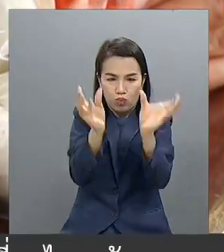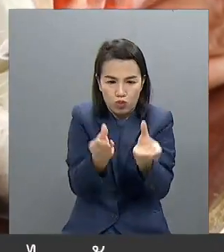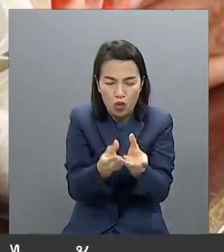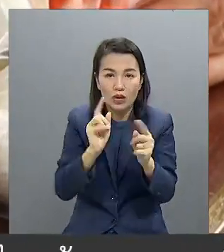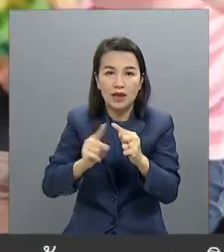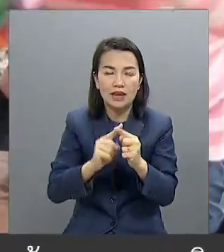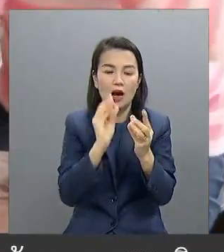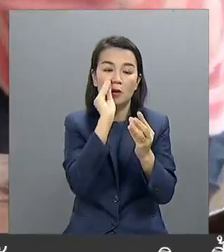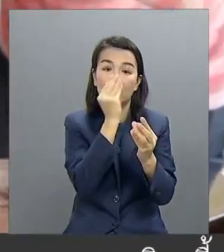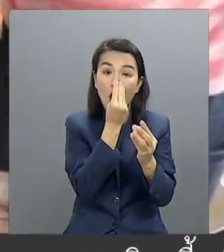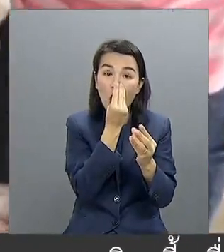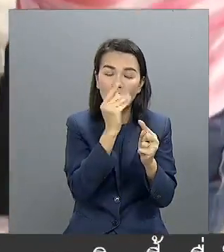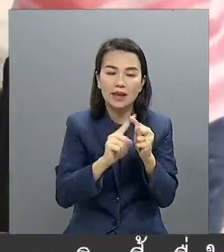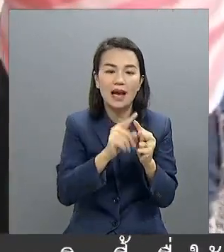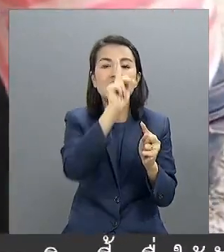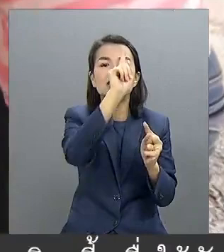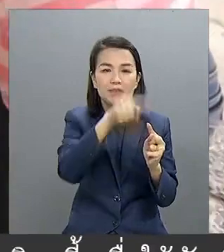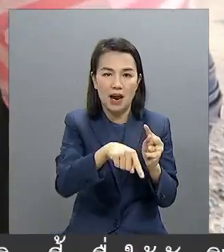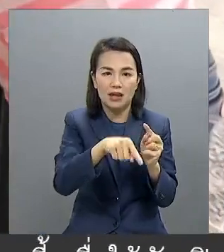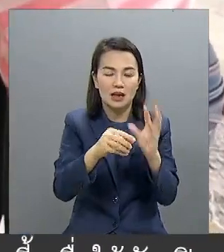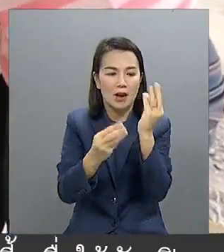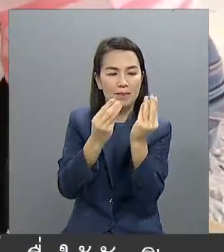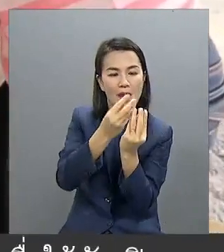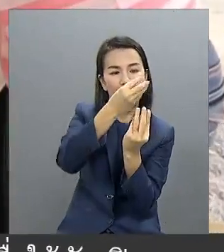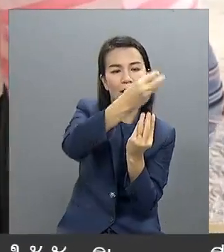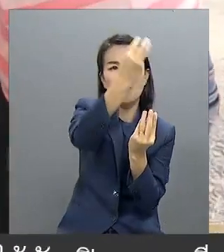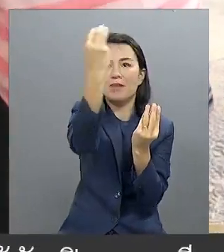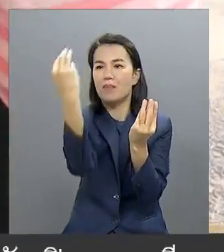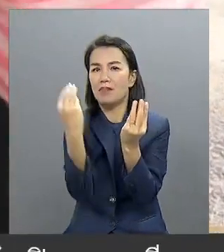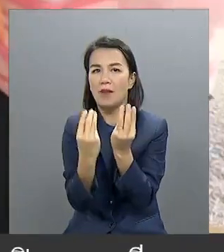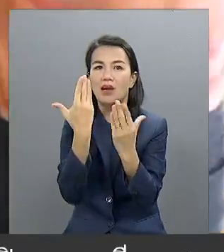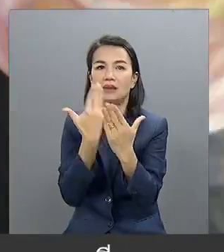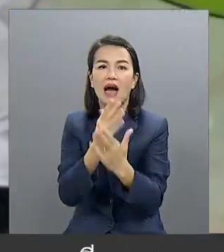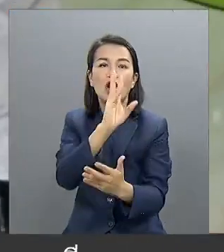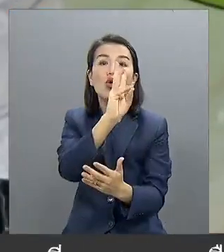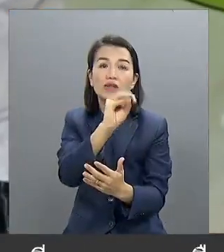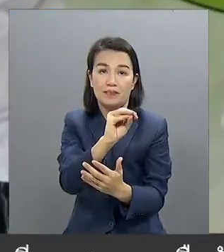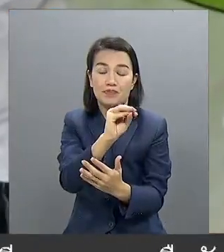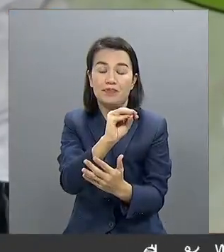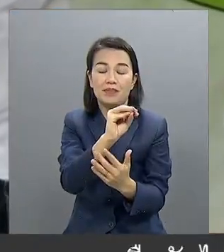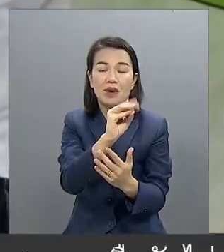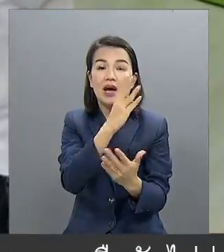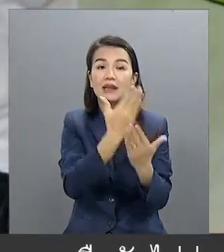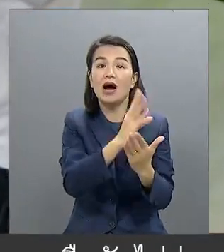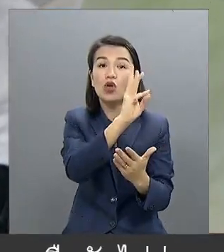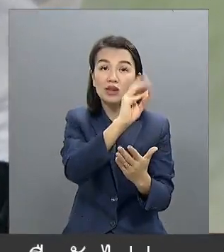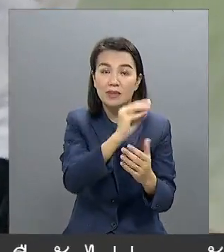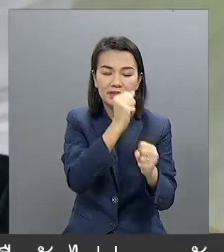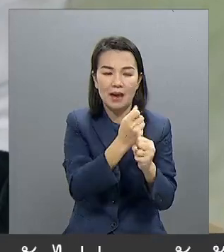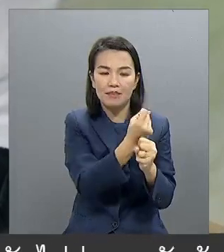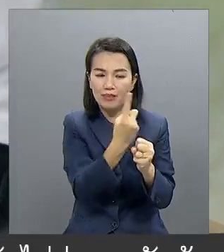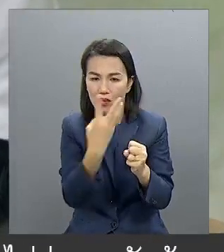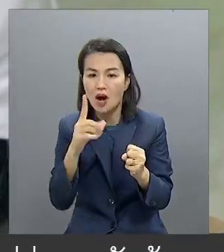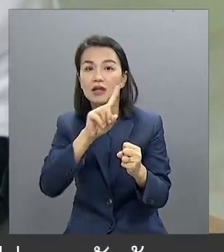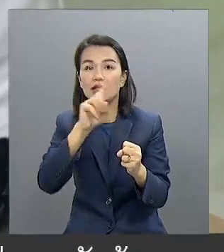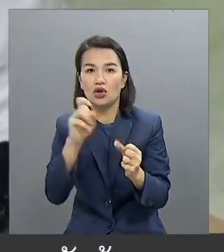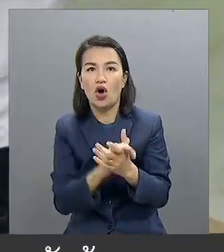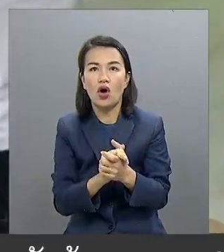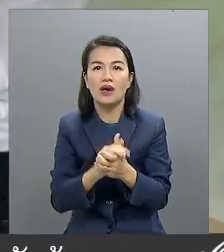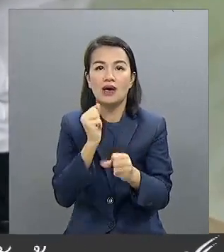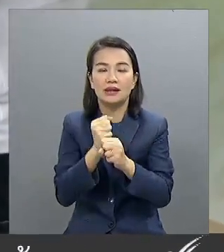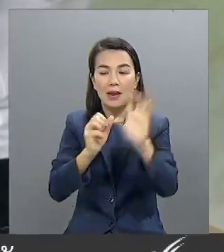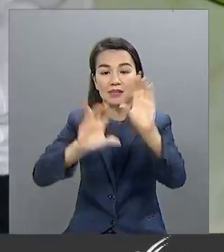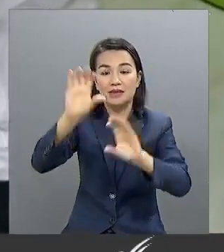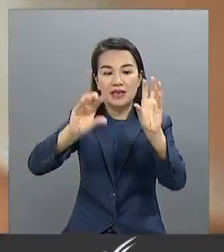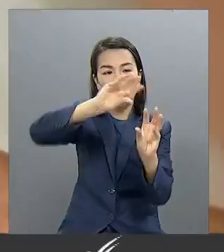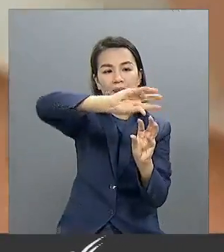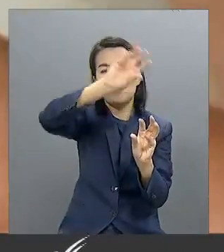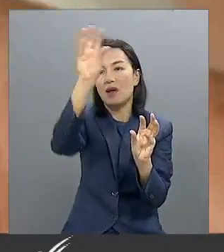เง